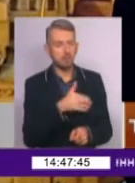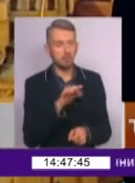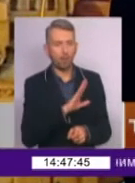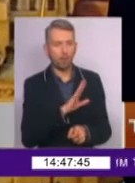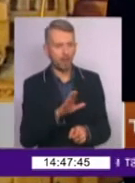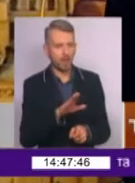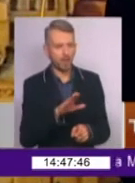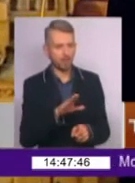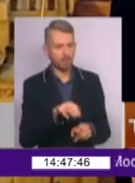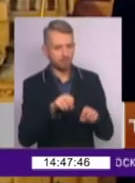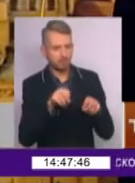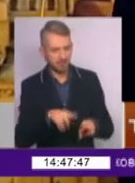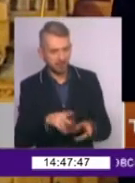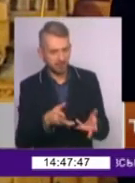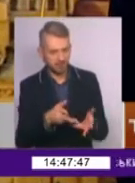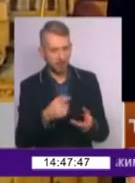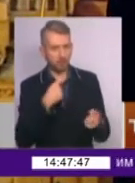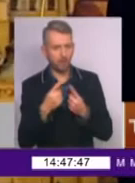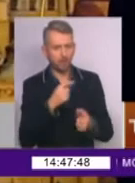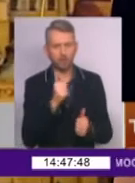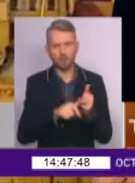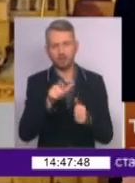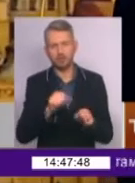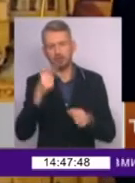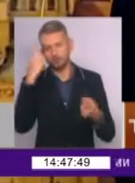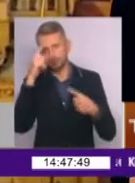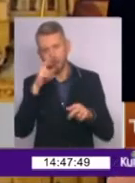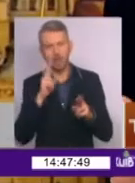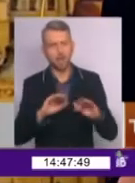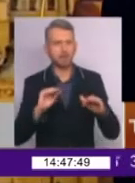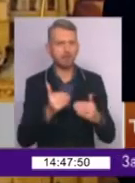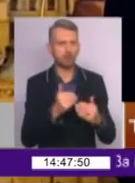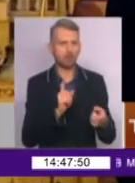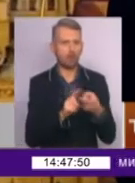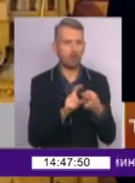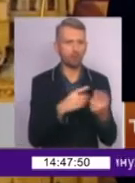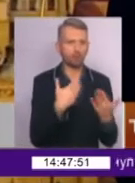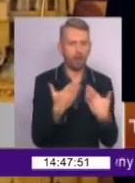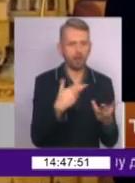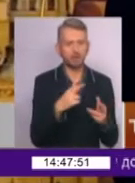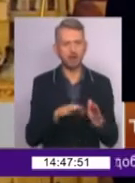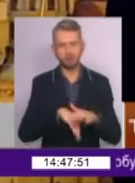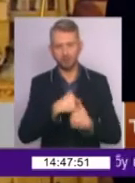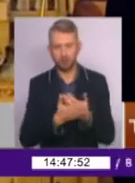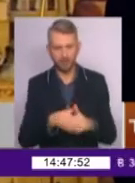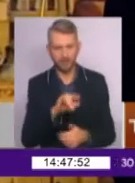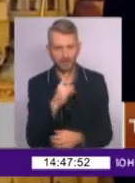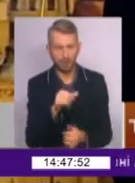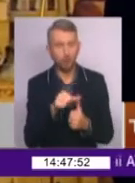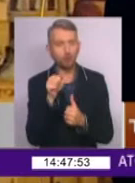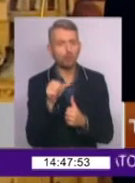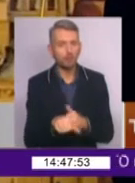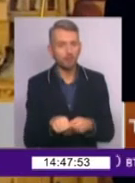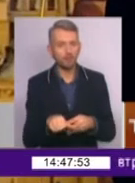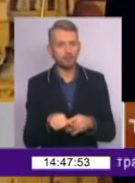поговорили, кожна людина може дофантазовувати, як зменшити контакти, як мити руки дитині, особливо уразливі